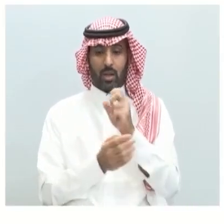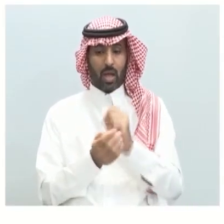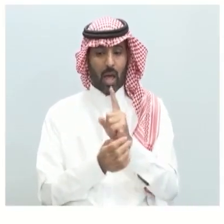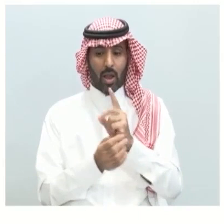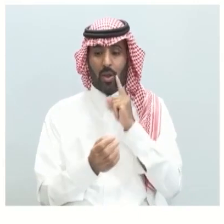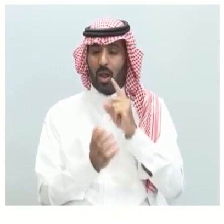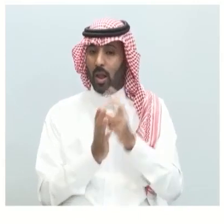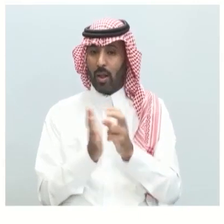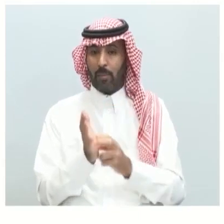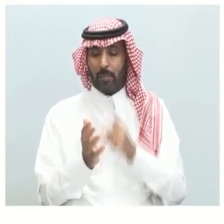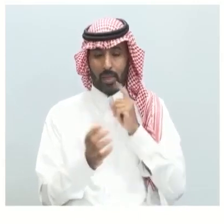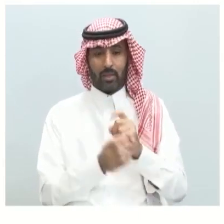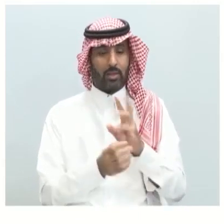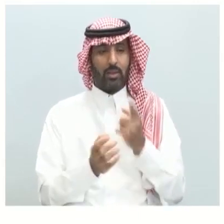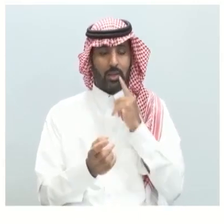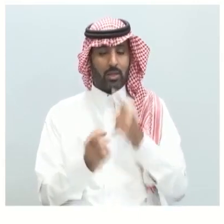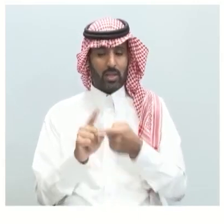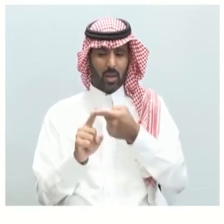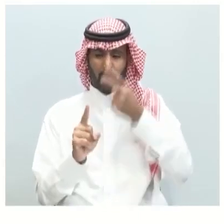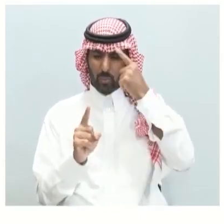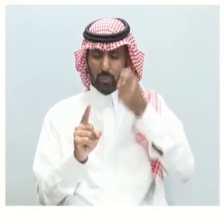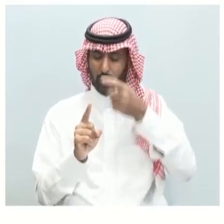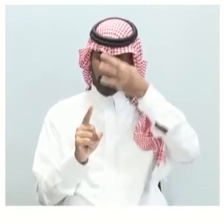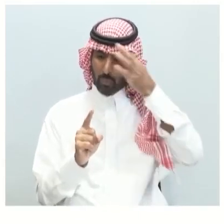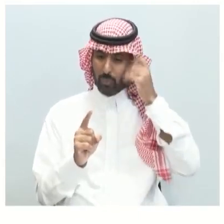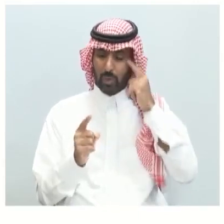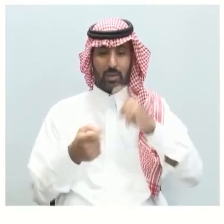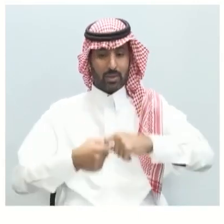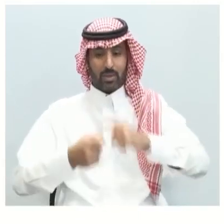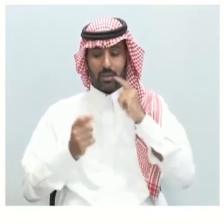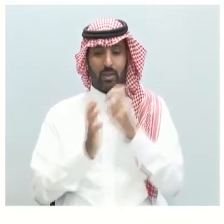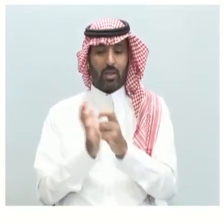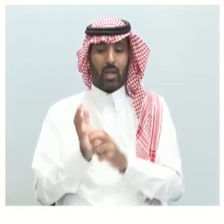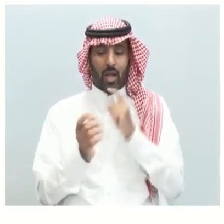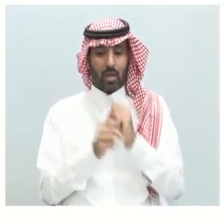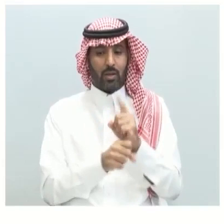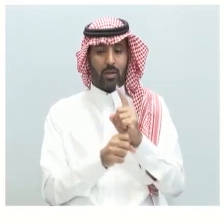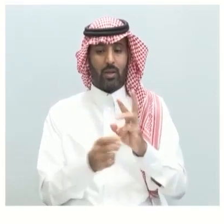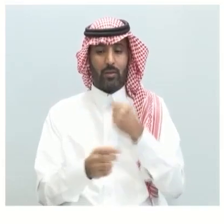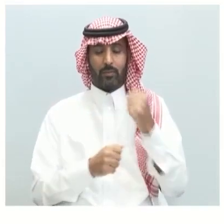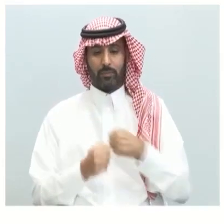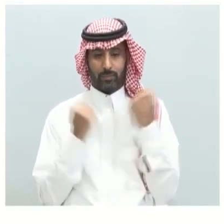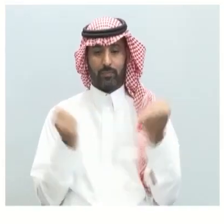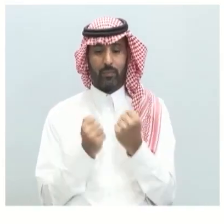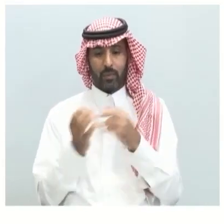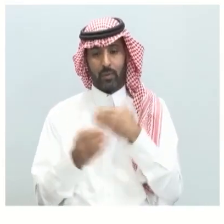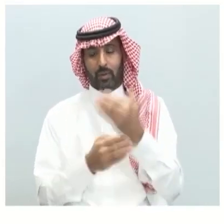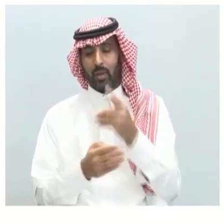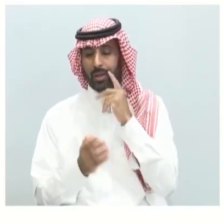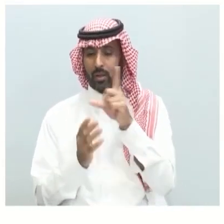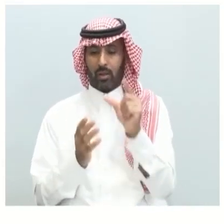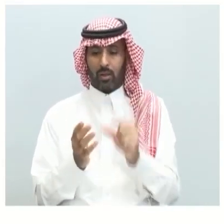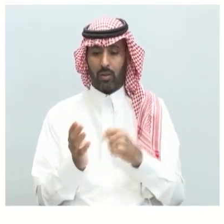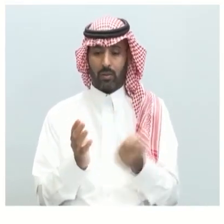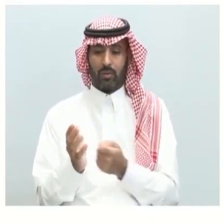العام للغازات مقاييس درجه الحراره وارتباطها بق قوانين الغازات مسائل تدريبيه بعد ذلك الخلاصه